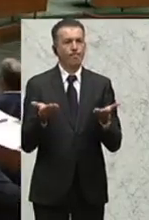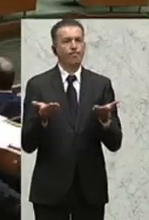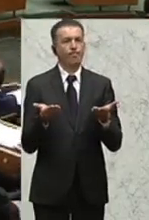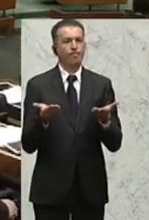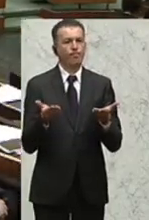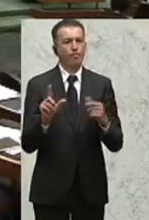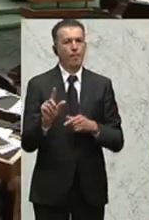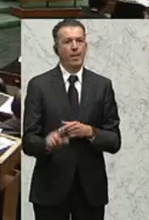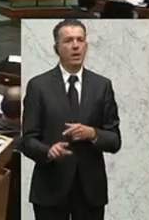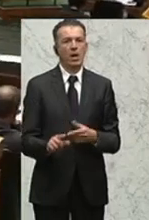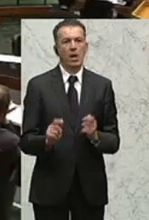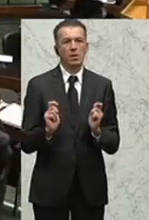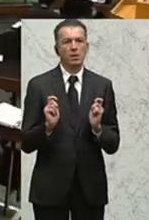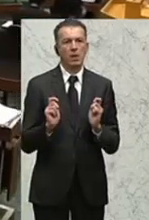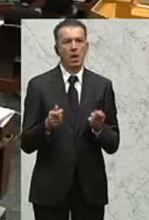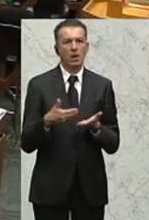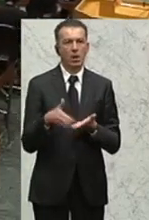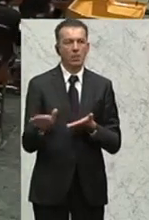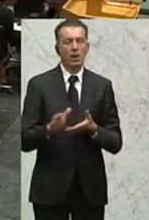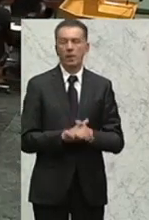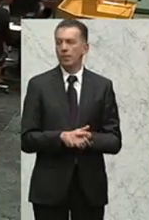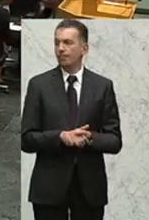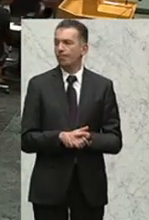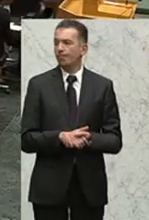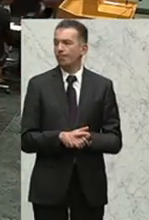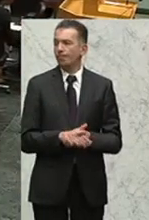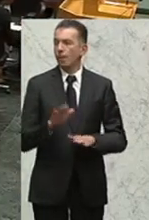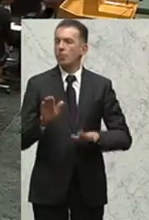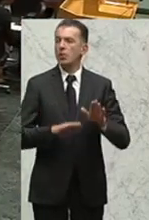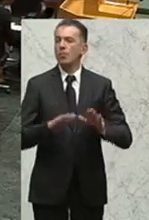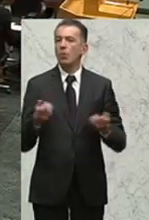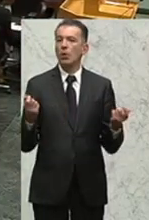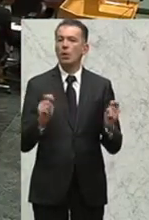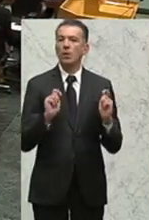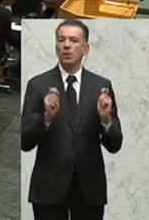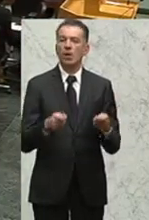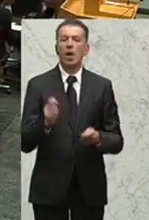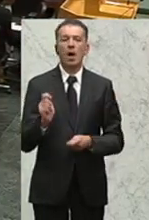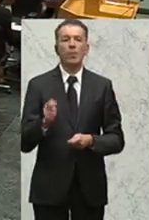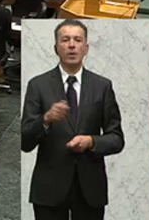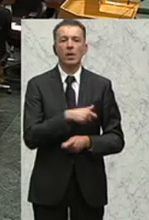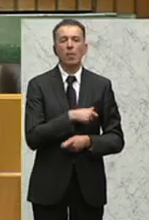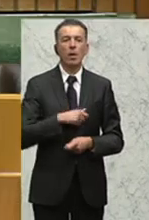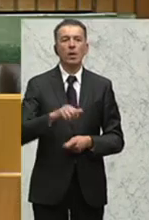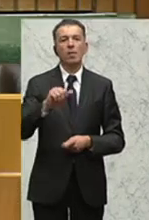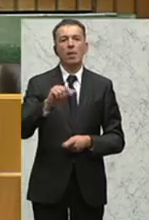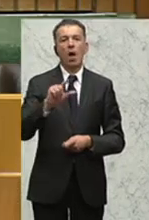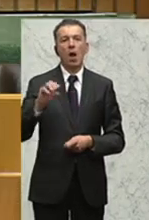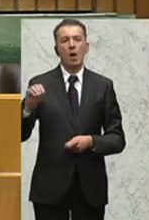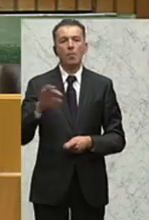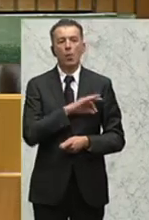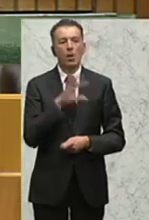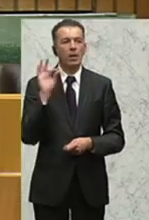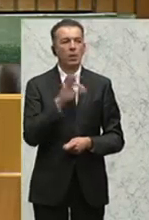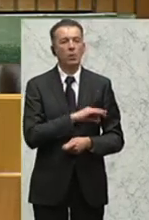Zeichen das ist die Minderheit somit Abg Abstimmung über den Entschließungsantrag der abgeordnet Magister Alm Kolleginnen und